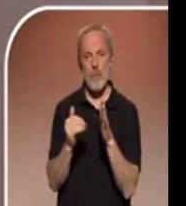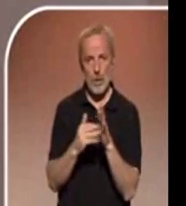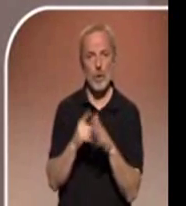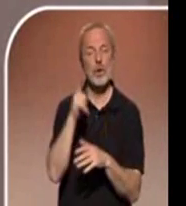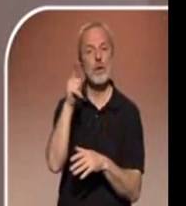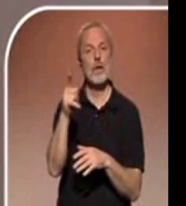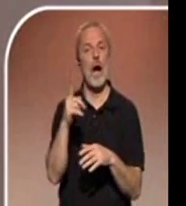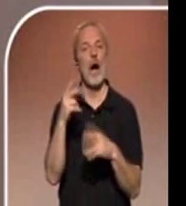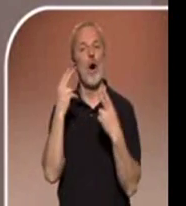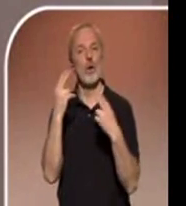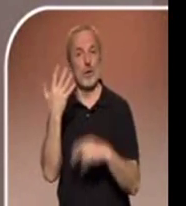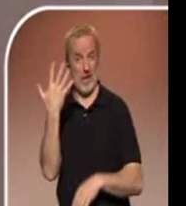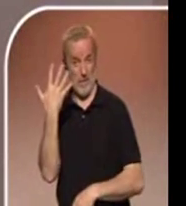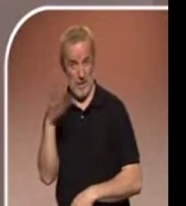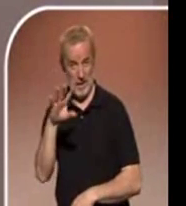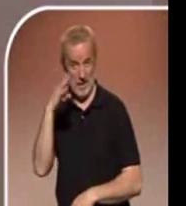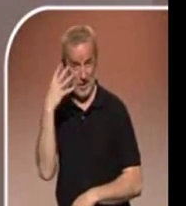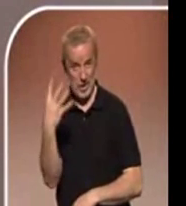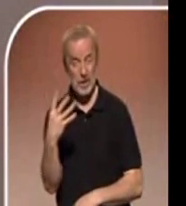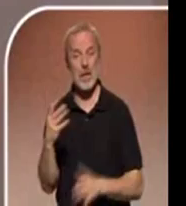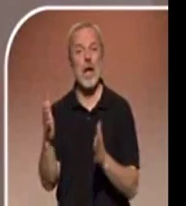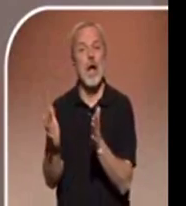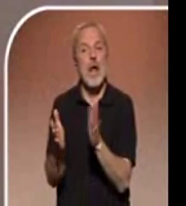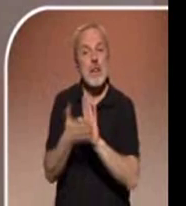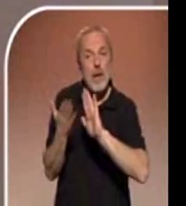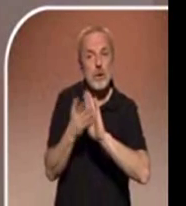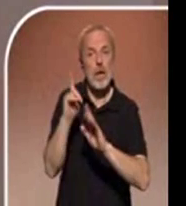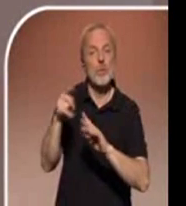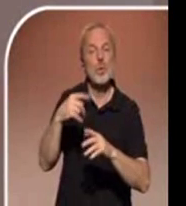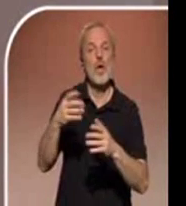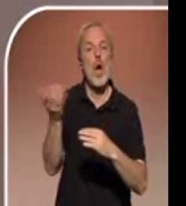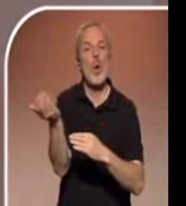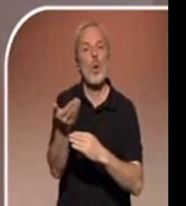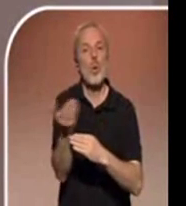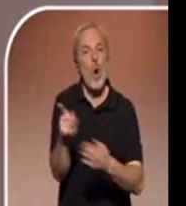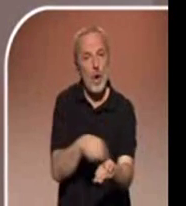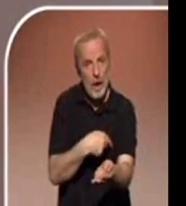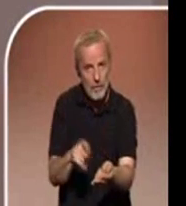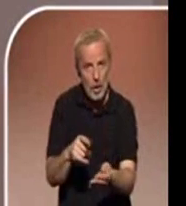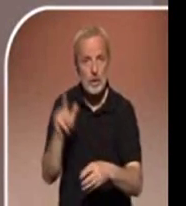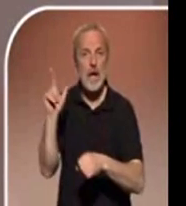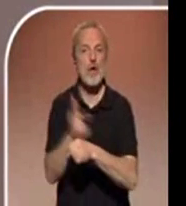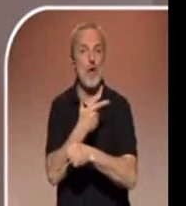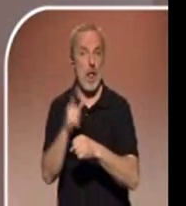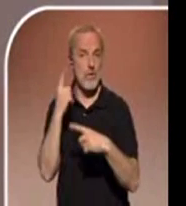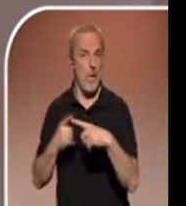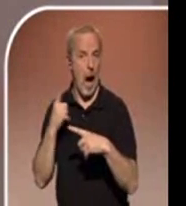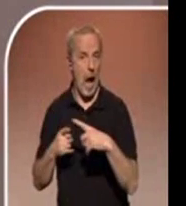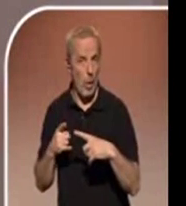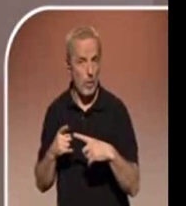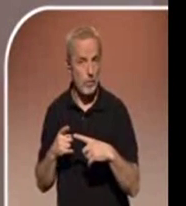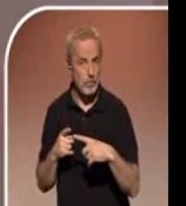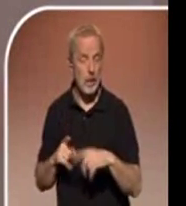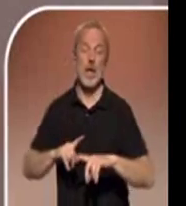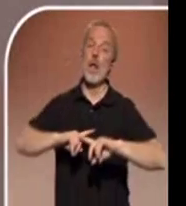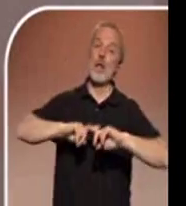být působena například jenom tím, že má chudokrevnost, nedostatku železa, pak to pro ní nemá význam vůbec žádný, anebo také to